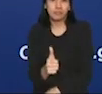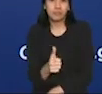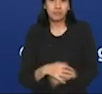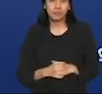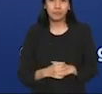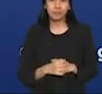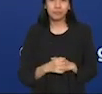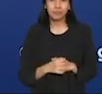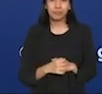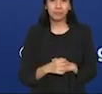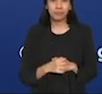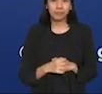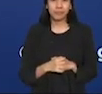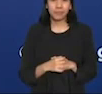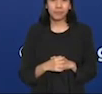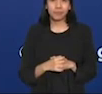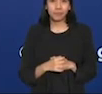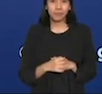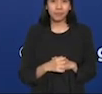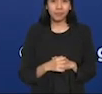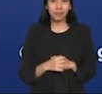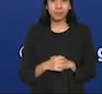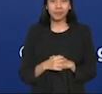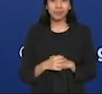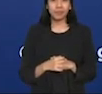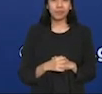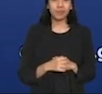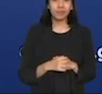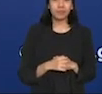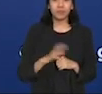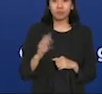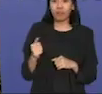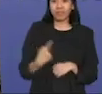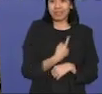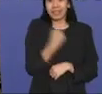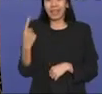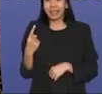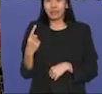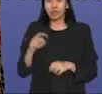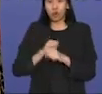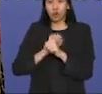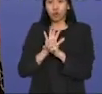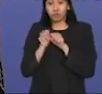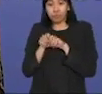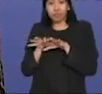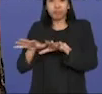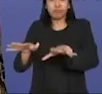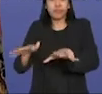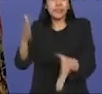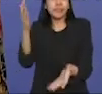agar kita bisa menjadi bagian kunci di dalam memutus rantai sebaran copy 19